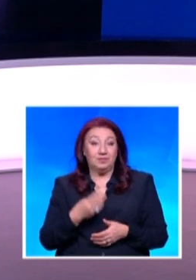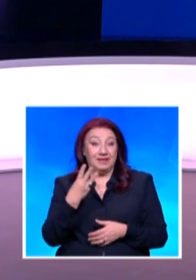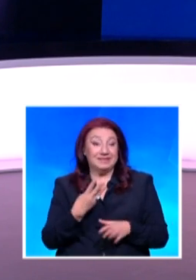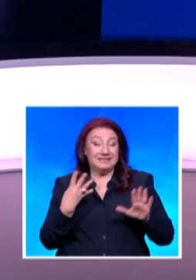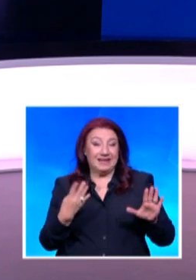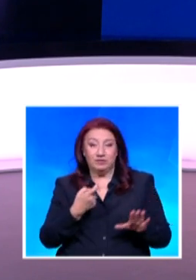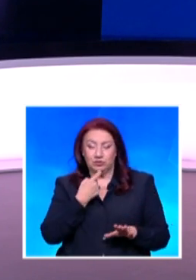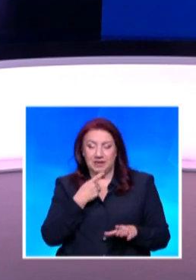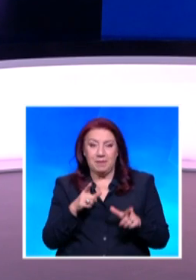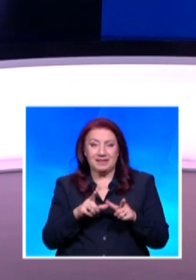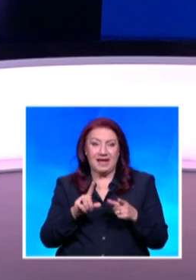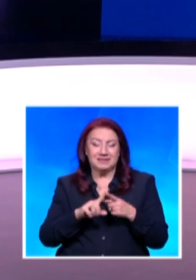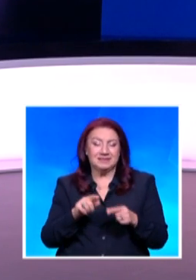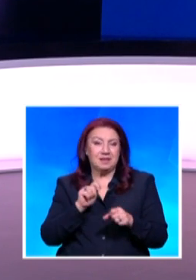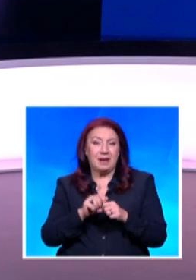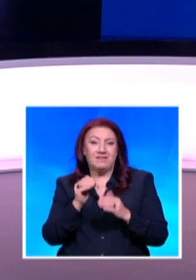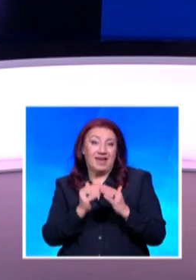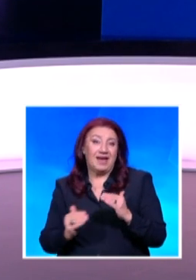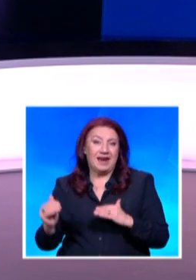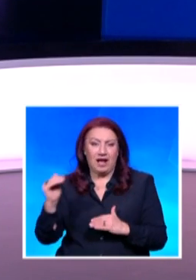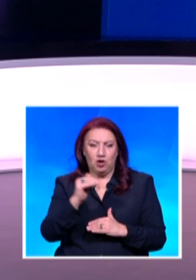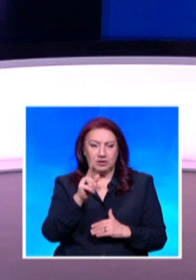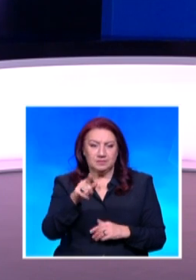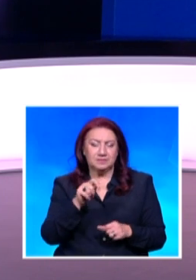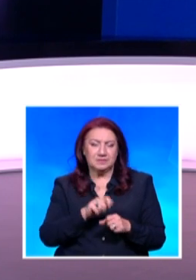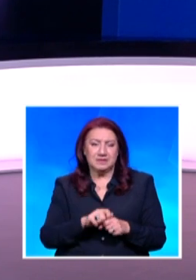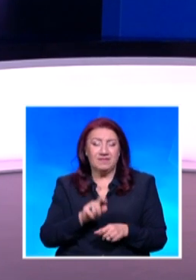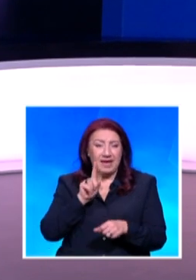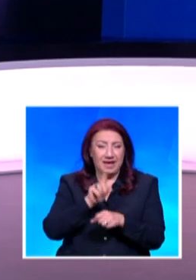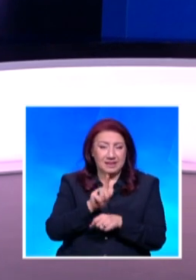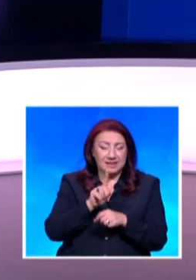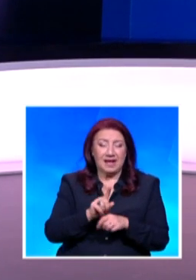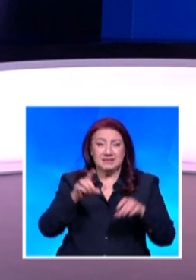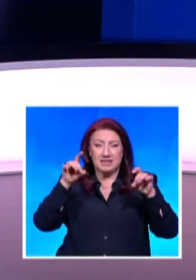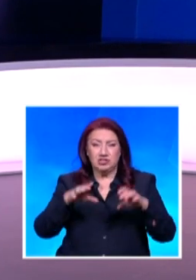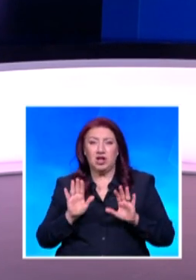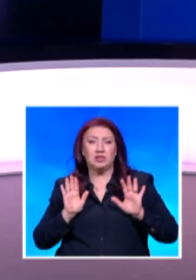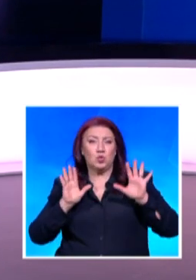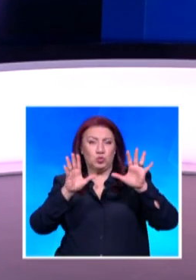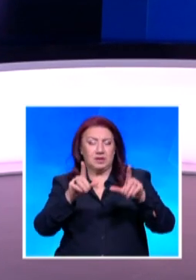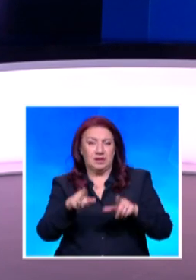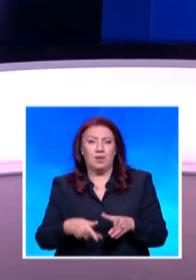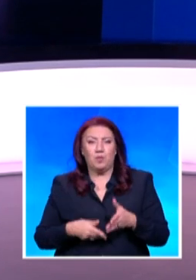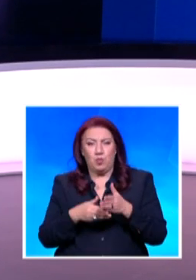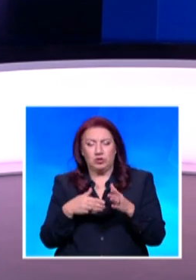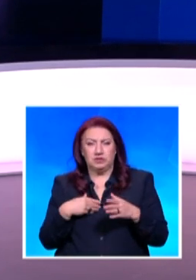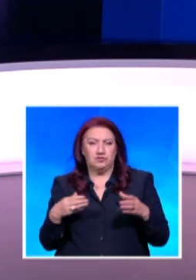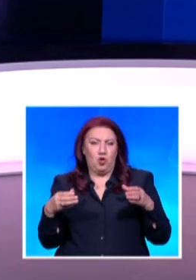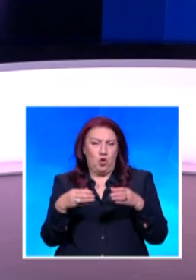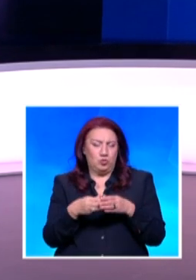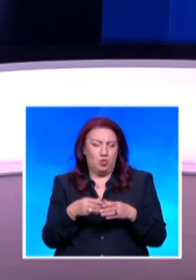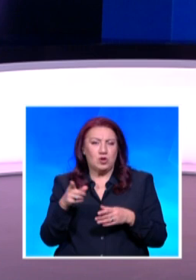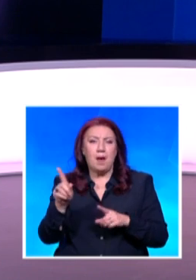рекорд. Българският волейболист изпълни 11 поредни начални удара, с което помогна на своя тим Милано за победа над Перуджа 3 на 2